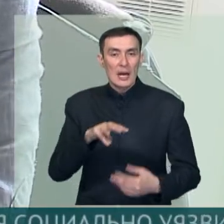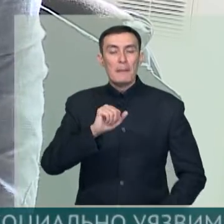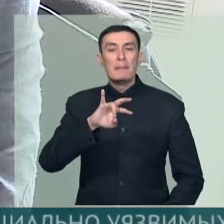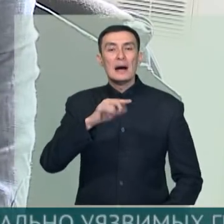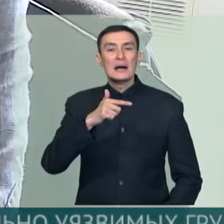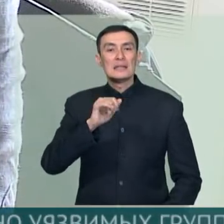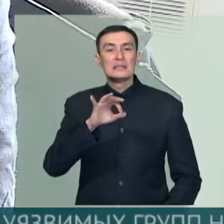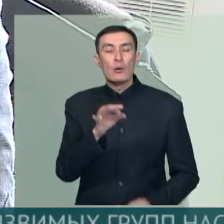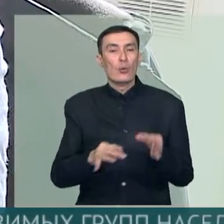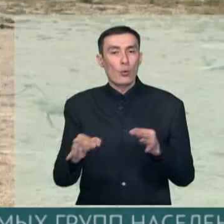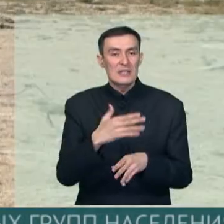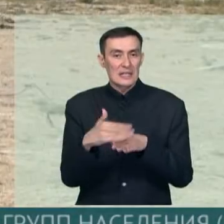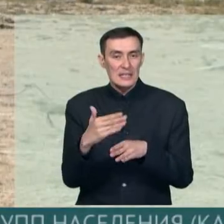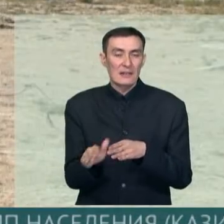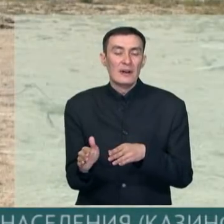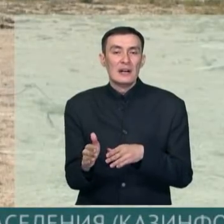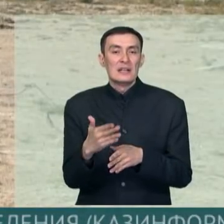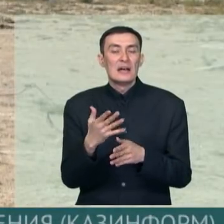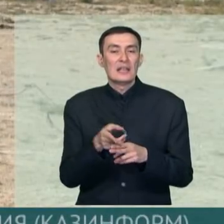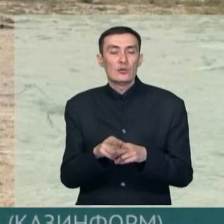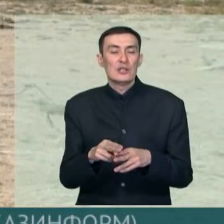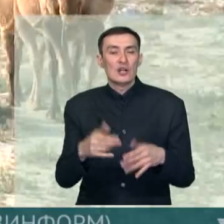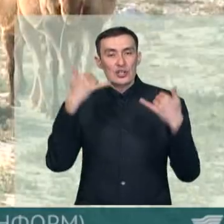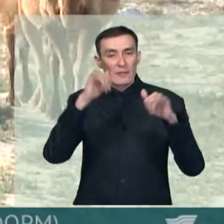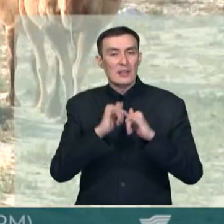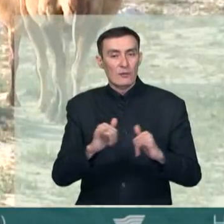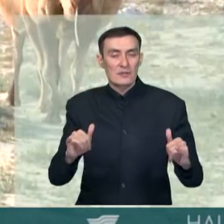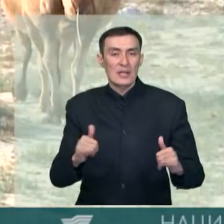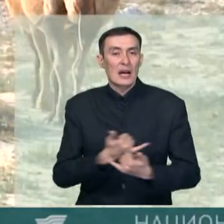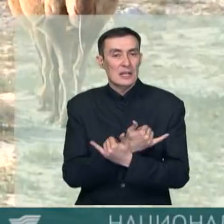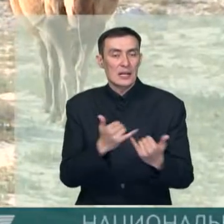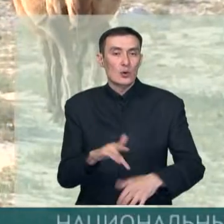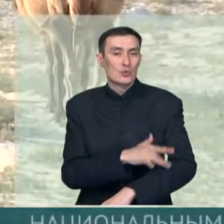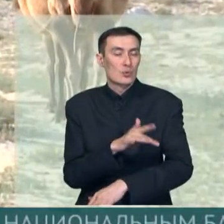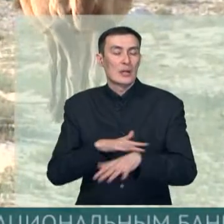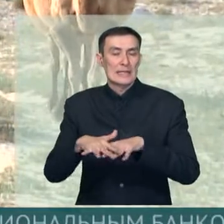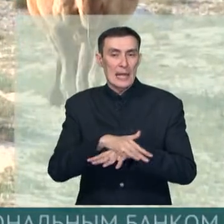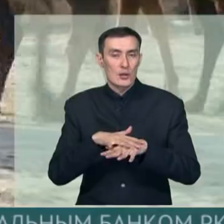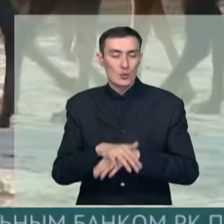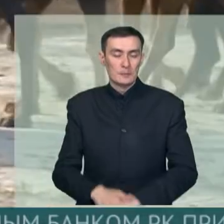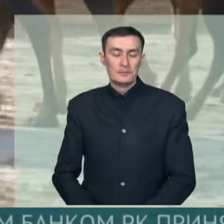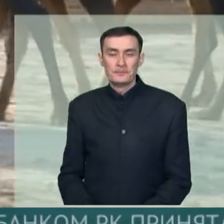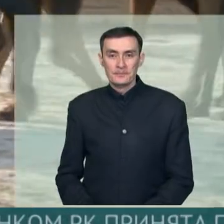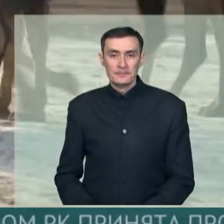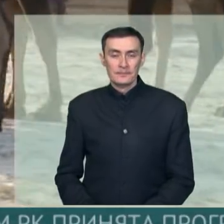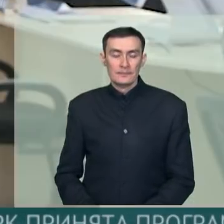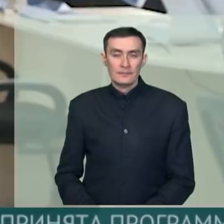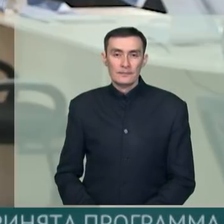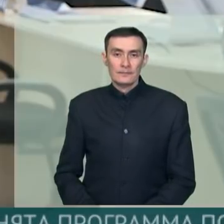большая часть микрокредитов приходится на сферу животноводства и оказания услуг населению.